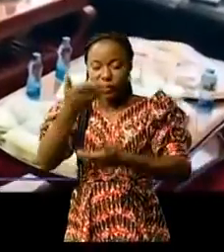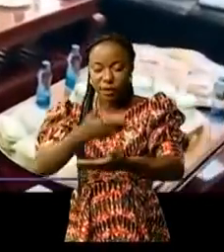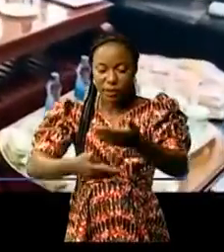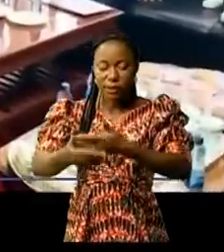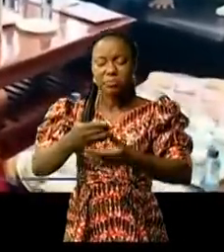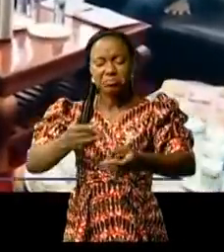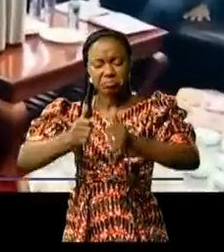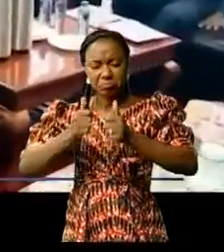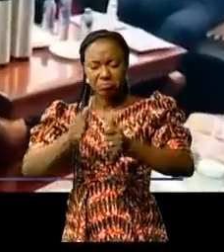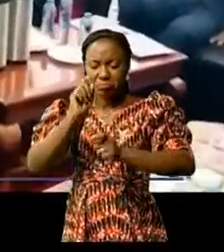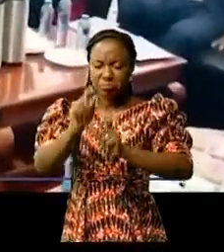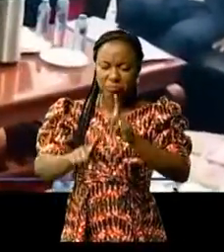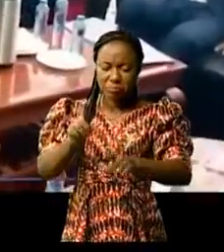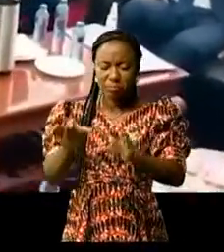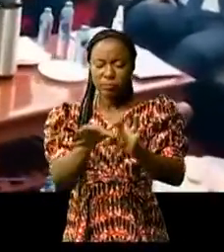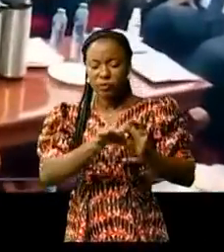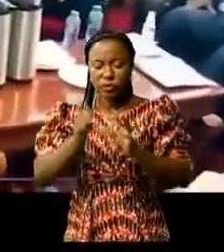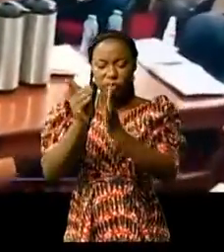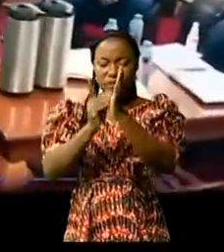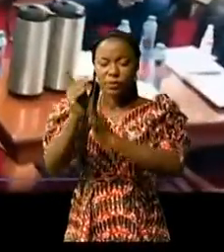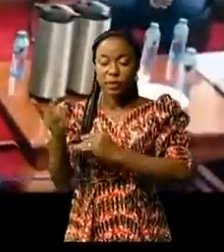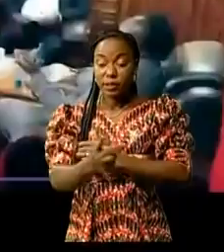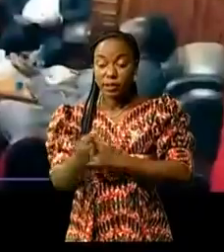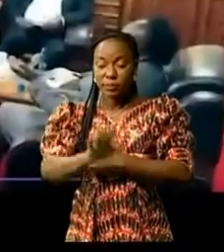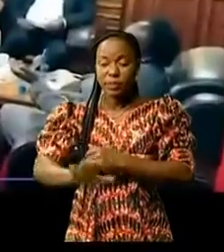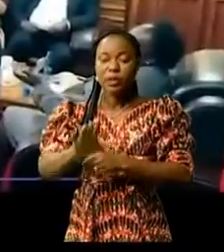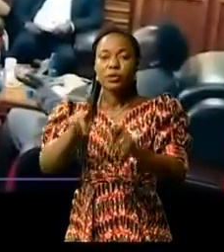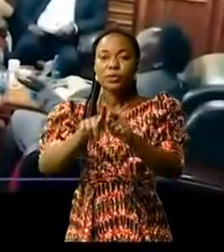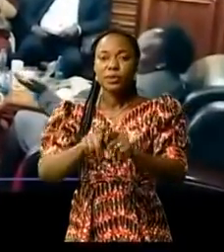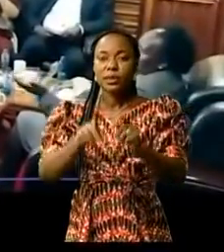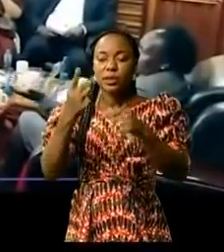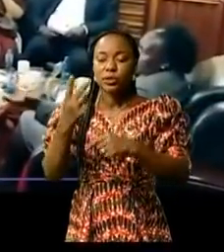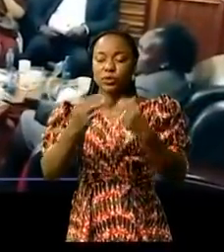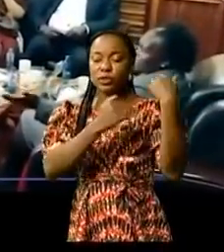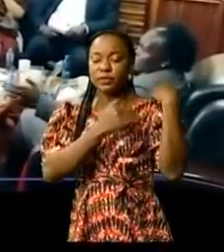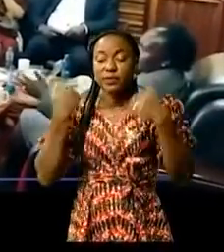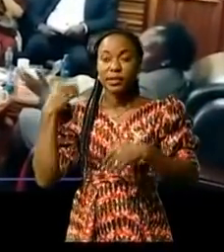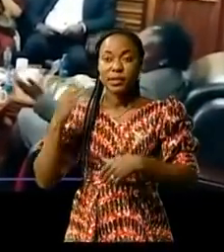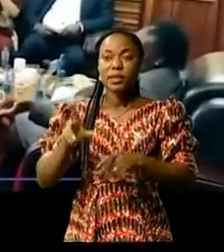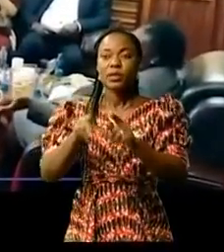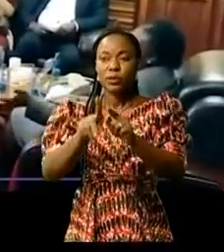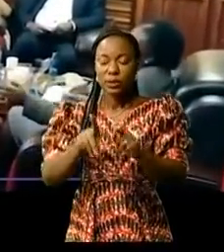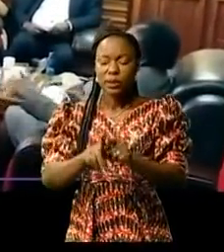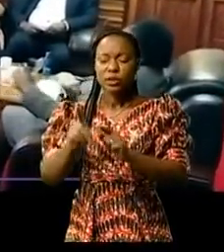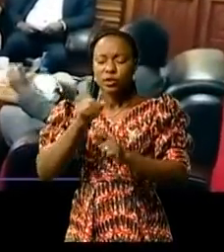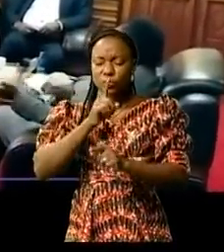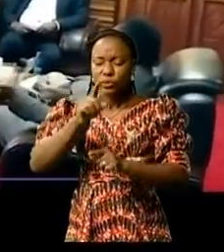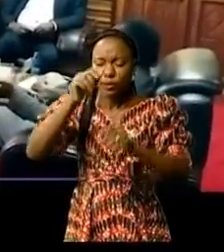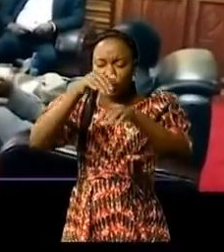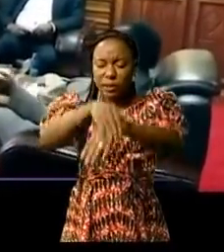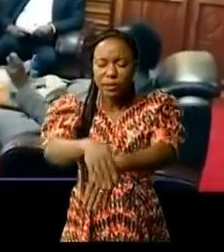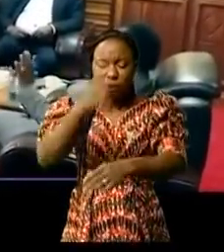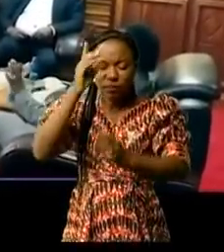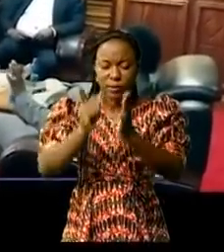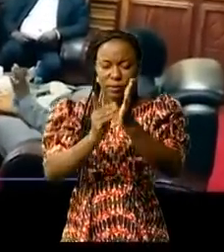amicale autour des questions liées au développement de deux pays le des chefs d'état félix entre le bo et huo kenyatta sont engagés sur la voie de